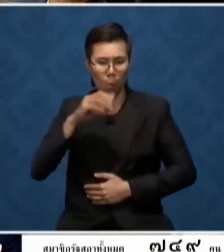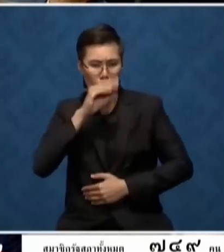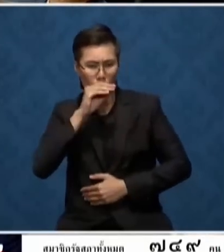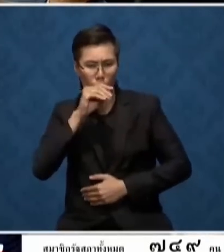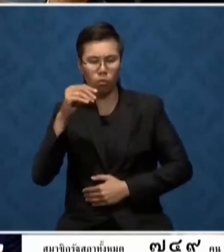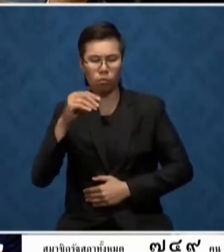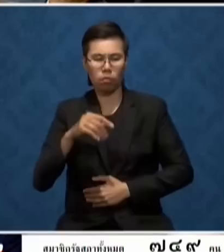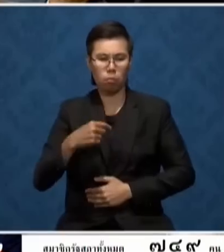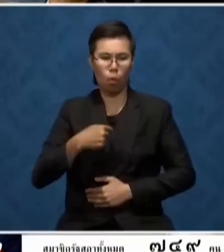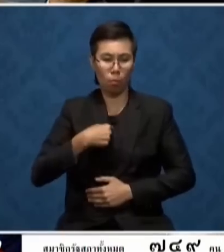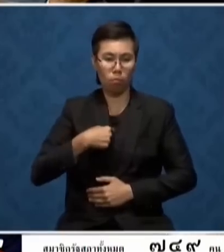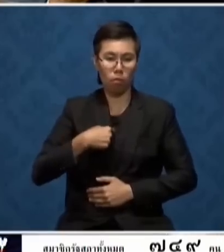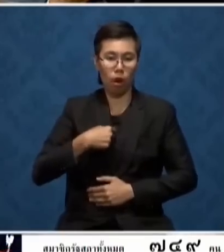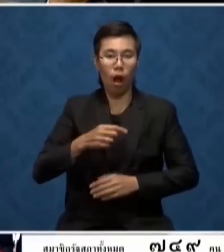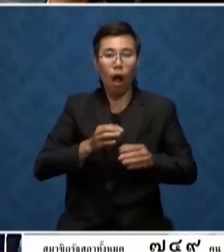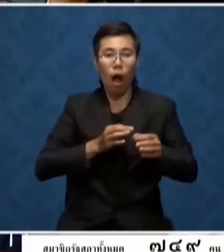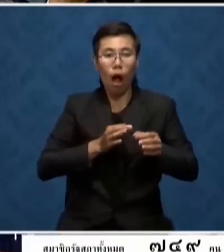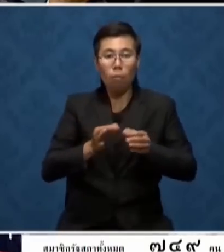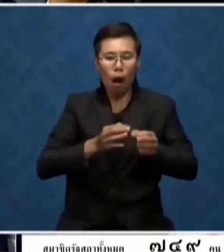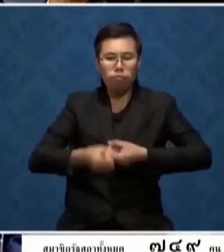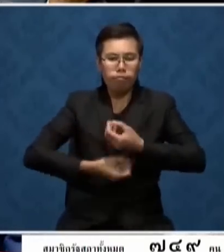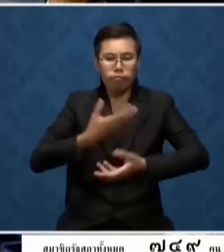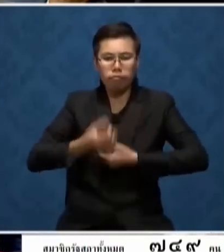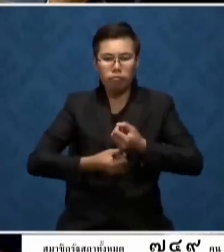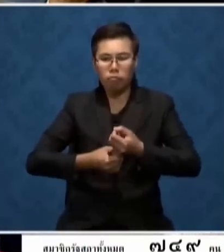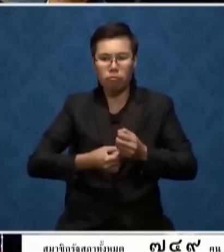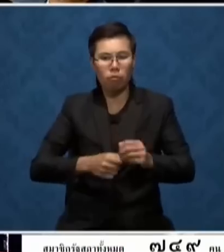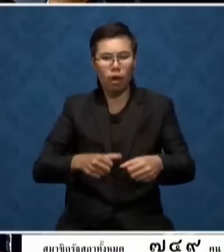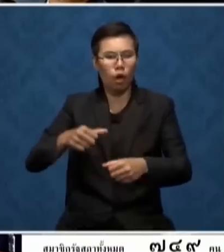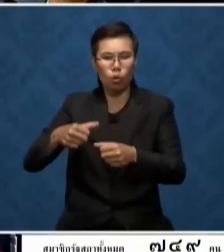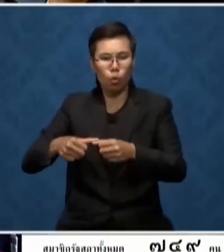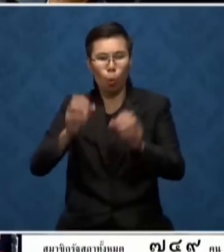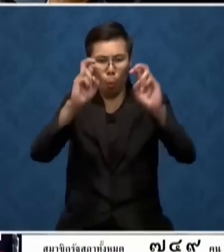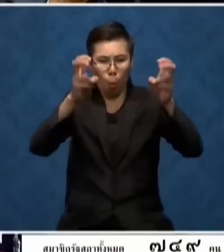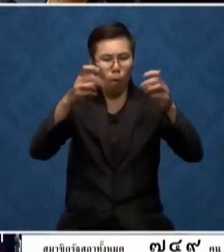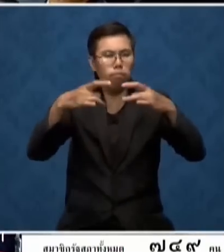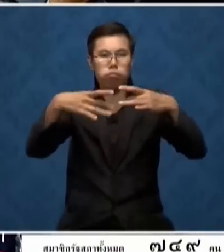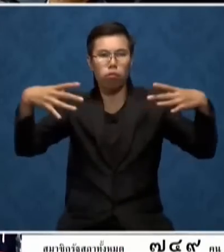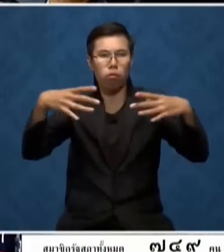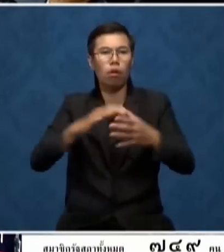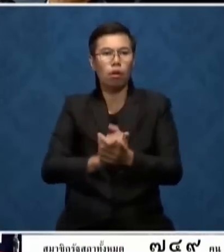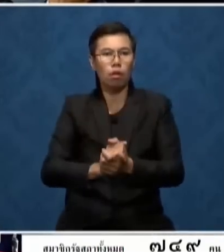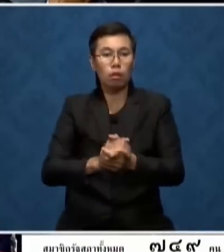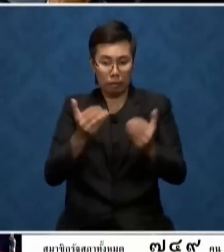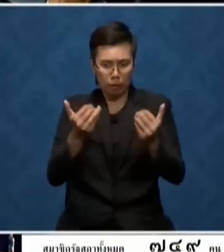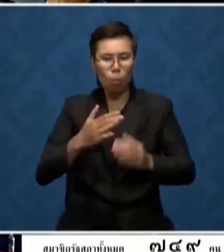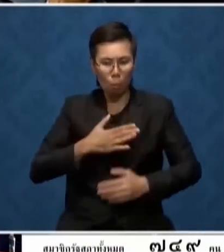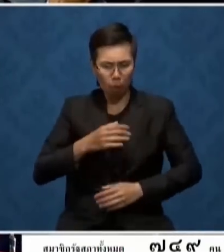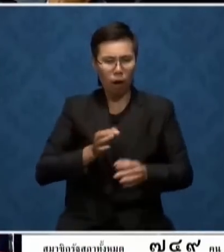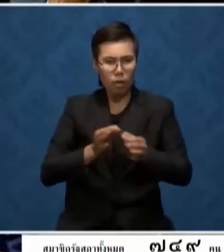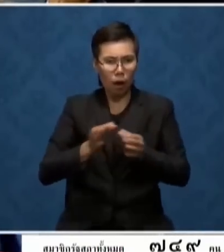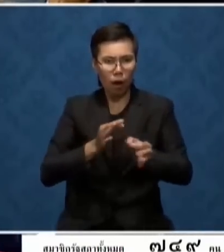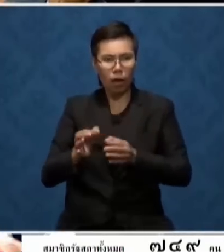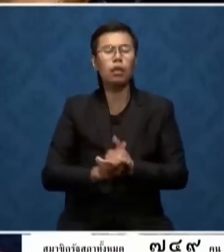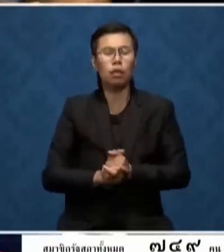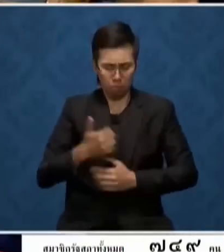อภิปรายของผมเนี่ยไม่ได้อยู่ในระเบียบวาระผมยืนยันครับว่าการที่ผมลุกขึ้นอภิปรายในครั้งนี้เนี่ยอยู่ในระเบียบวาระที่ท่านเสนอเข้ามา